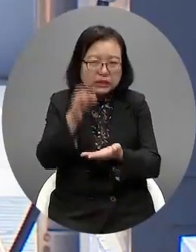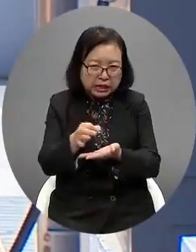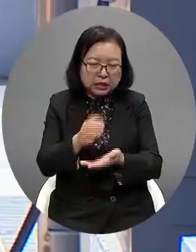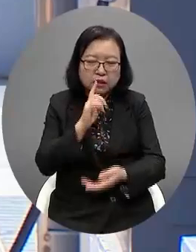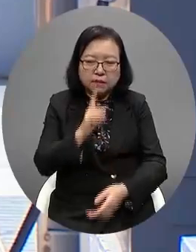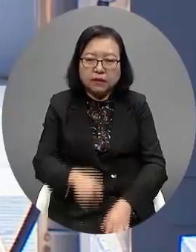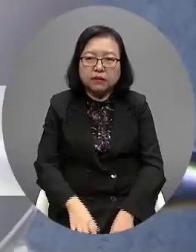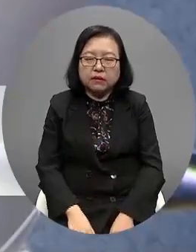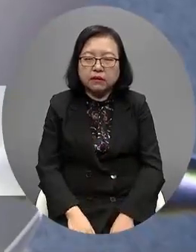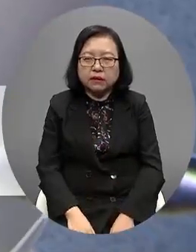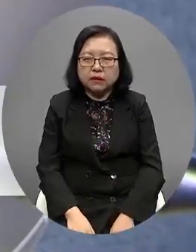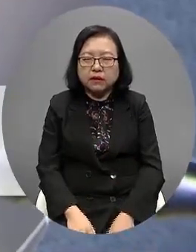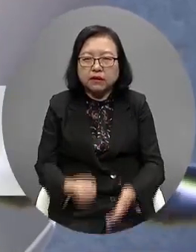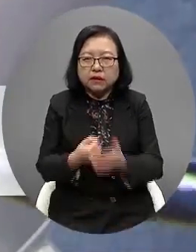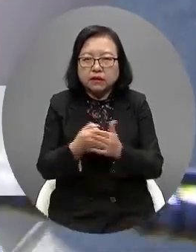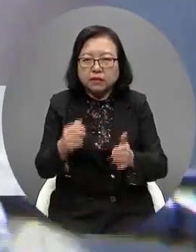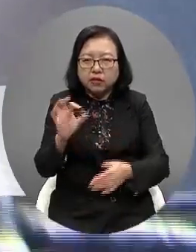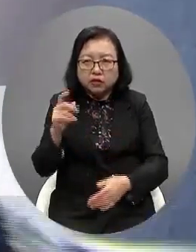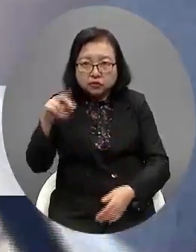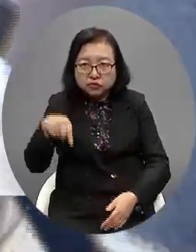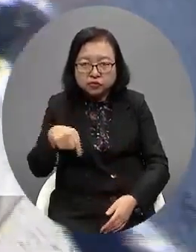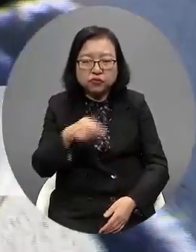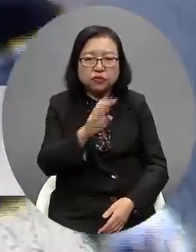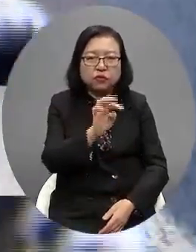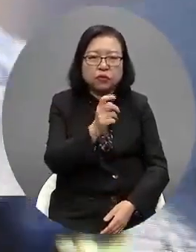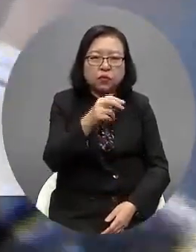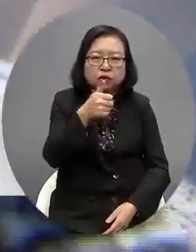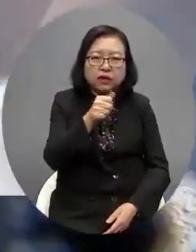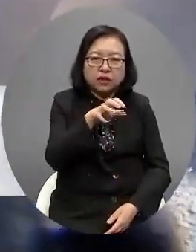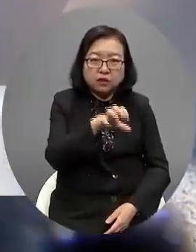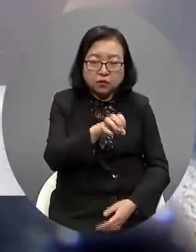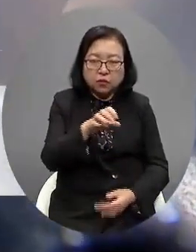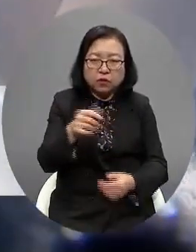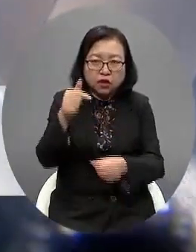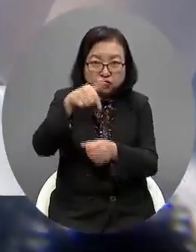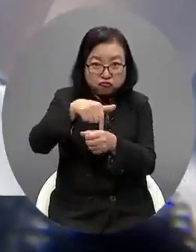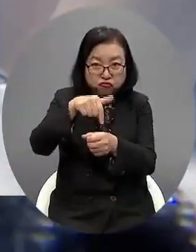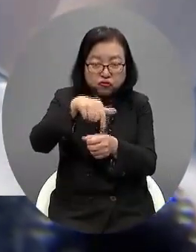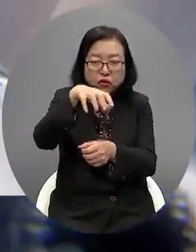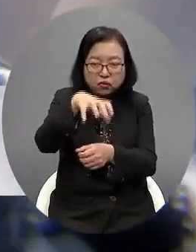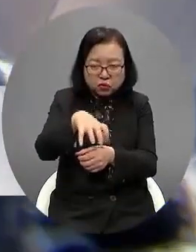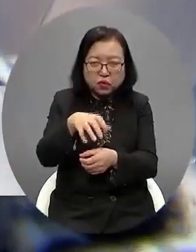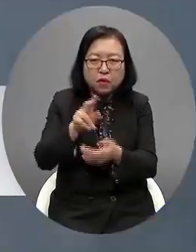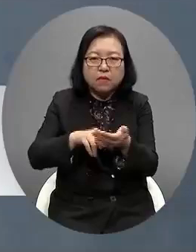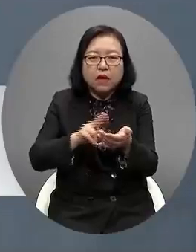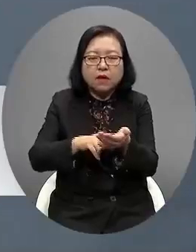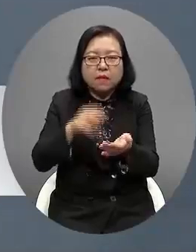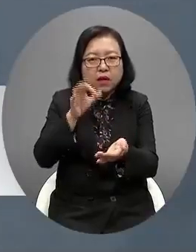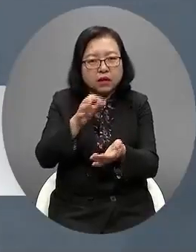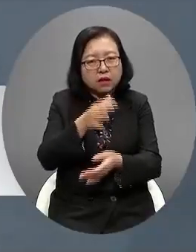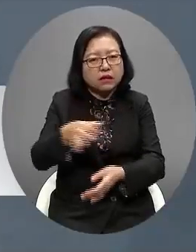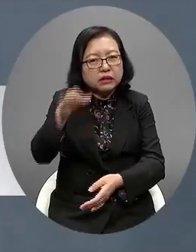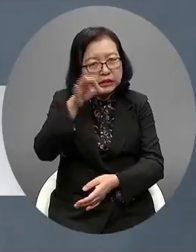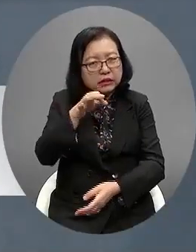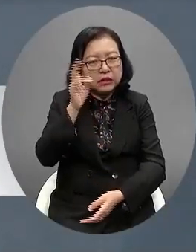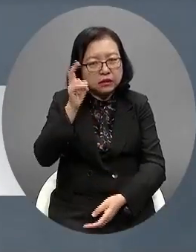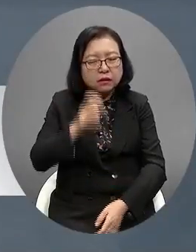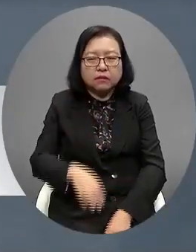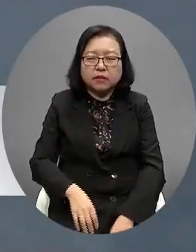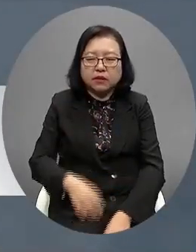밝혔습니다 이에 따라 연수동 목행동 운영 중인 수소 충전소 판매 가격이 인상될 전망입니다